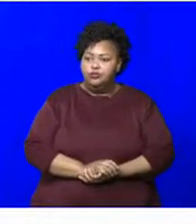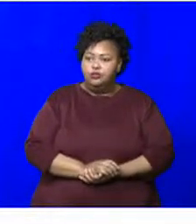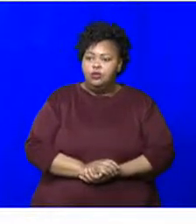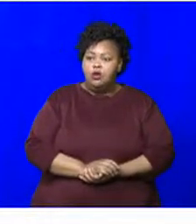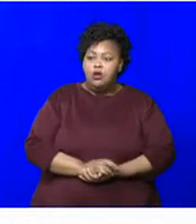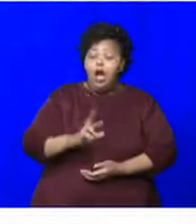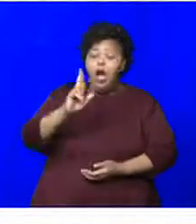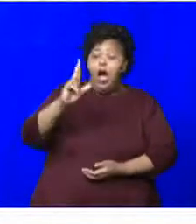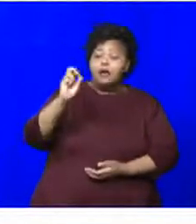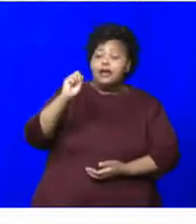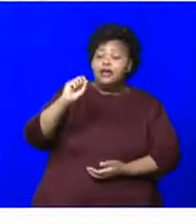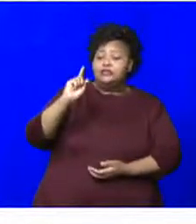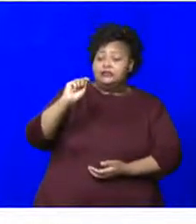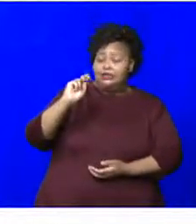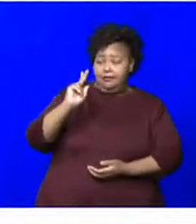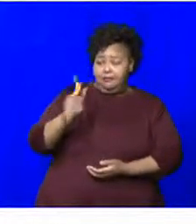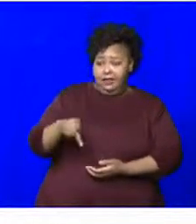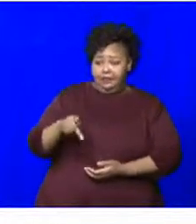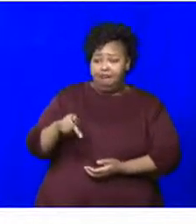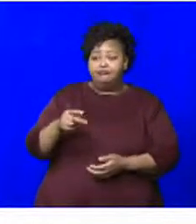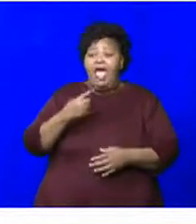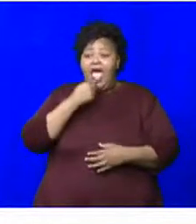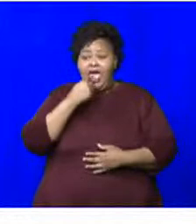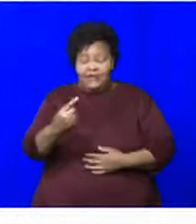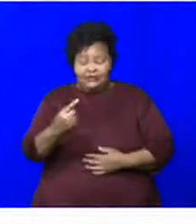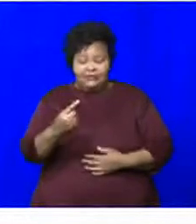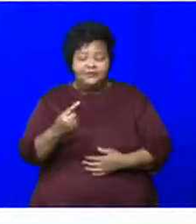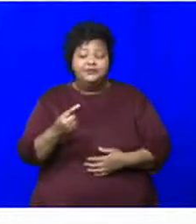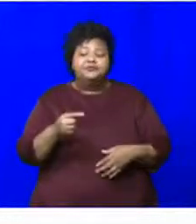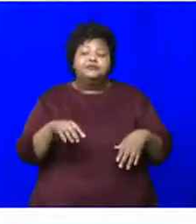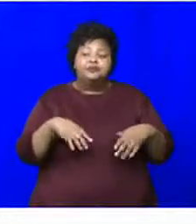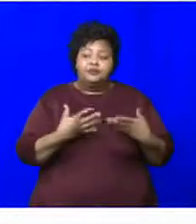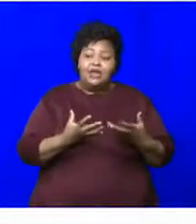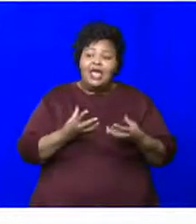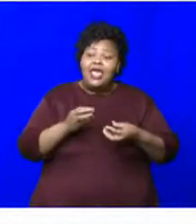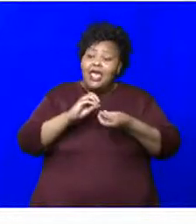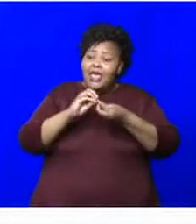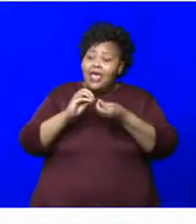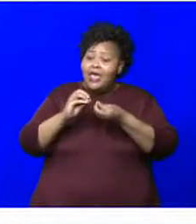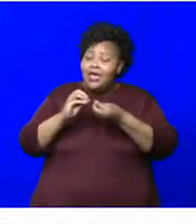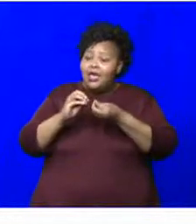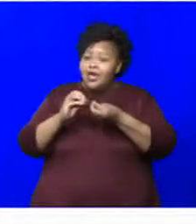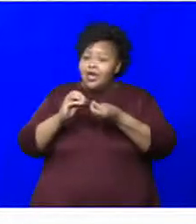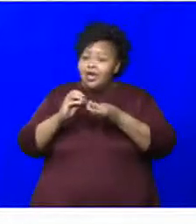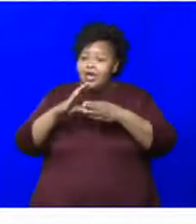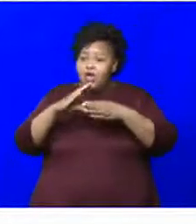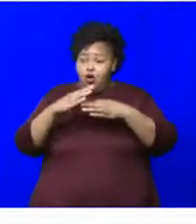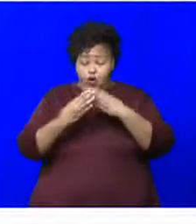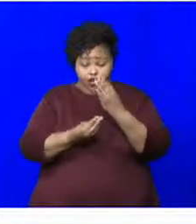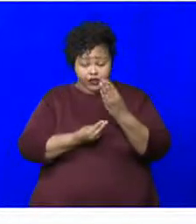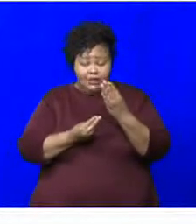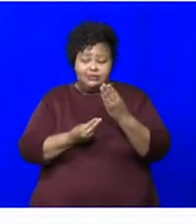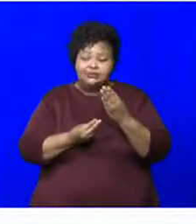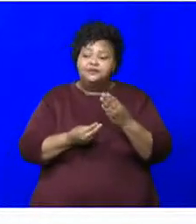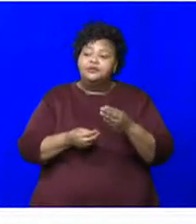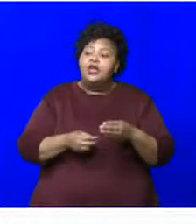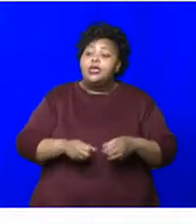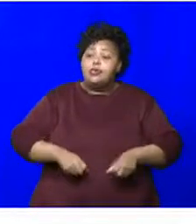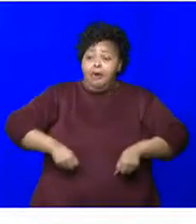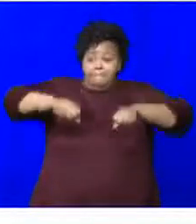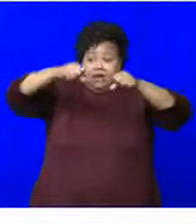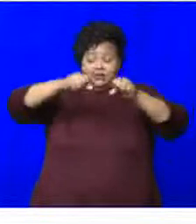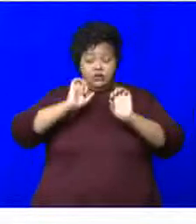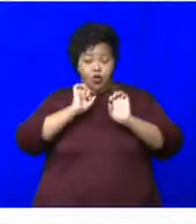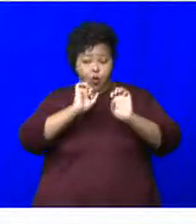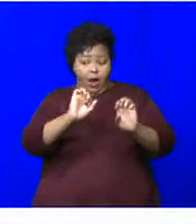and Technology Park ithi isayilungisa indzaba yesivumelwano sekusebenta i-contract semphathi